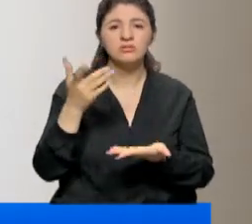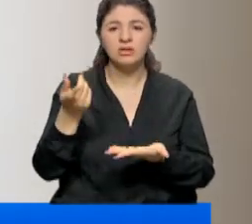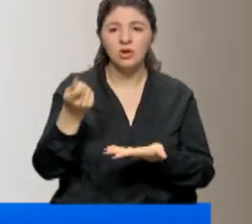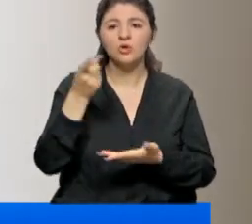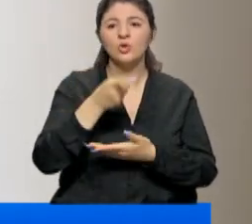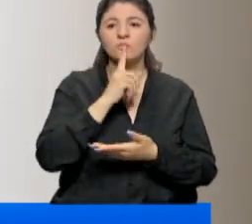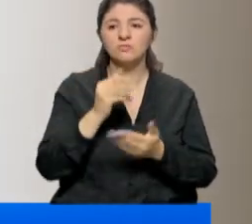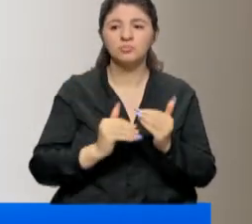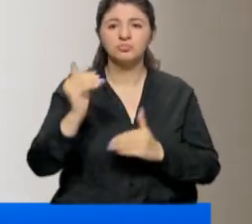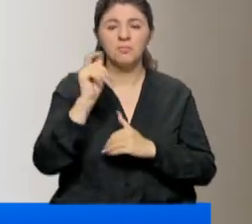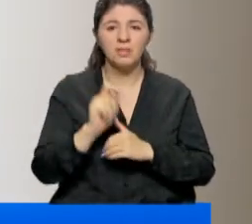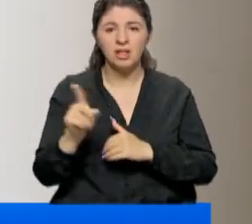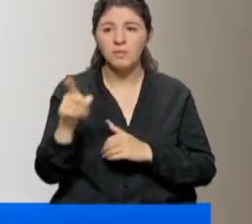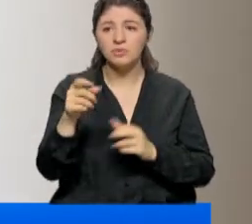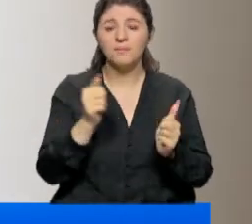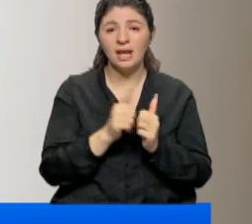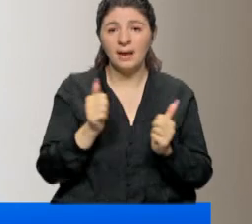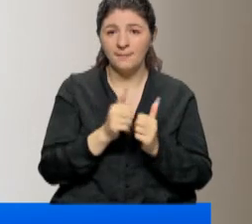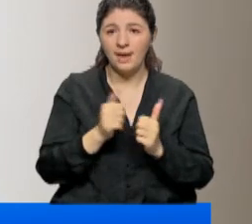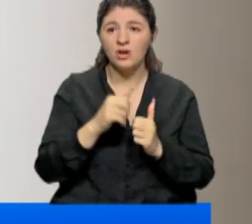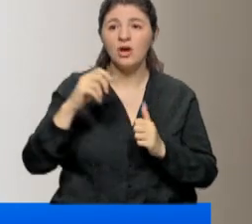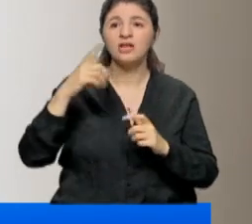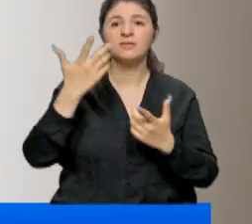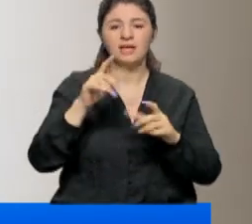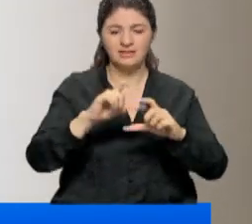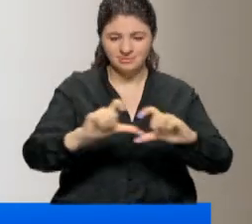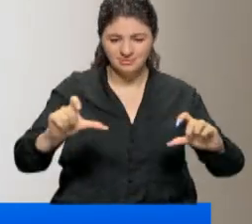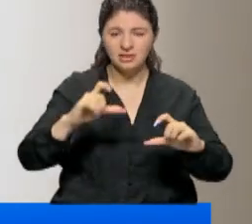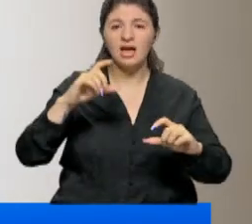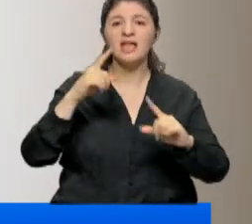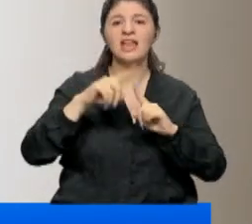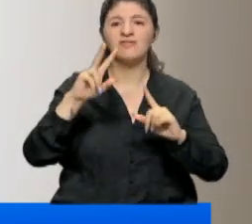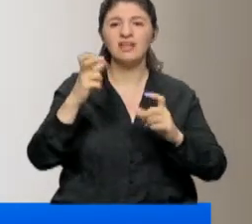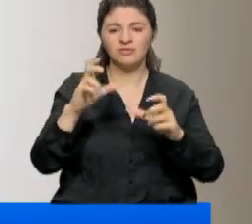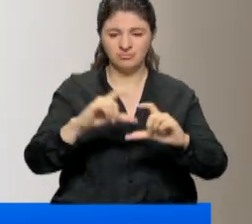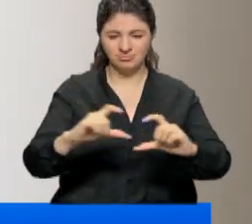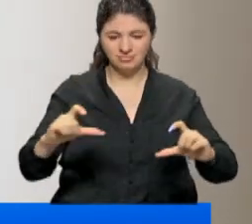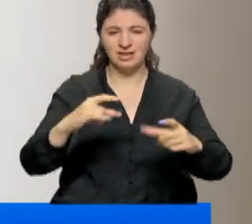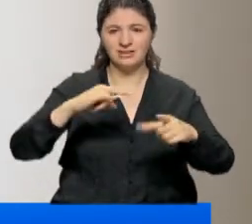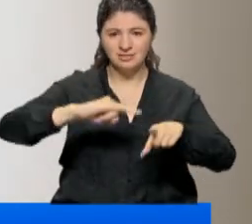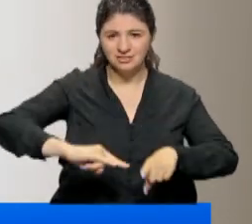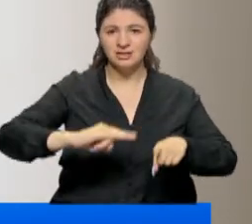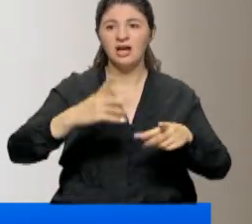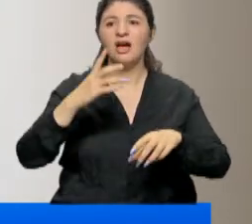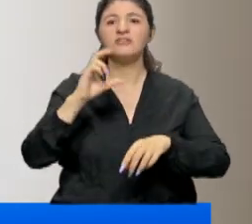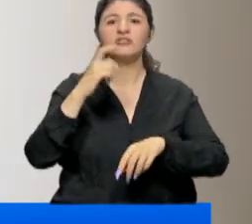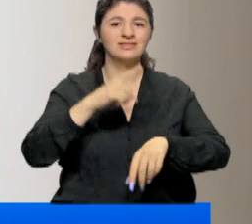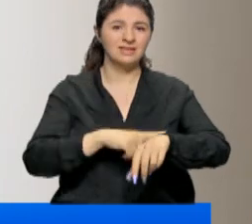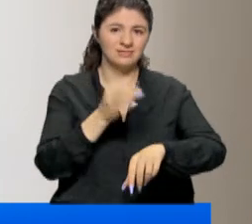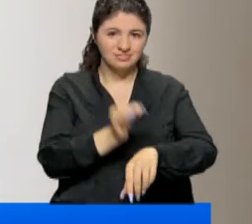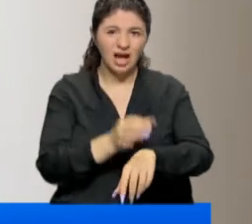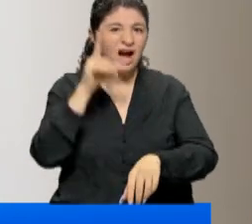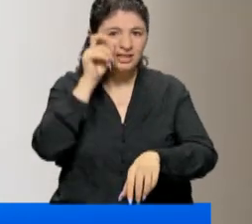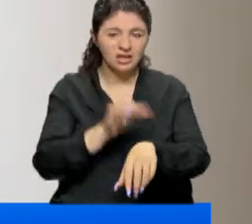yüzde yüzlük bir artış meydana geldi bununla birlikte uydu alıcılarında çevir kutularında radyolu saatler de